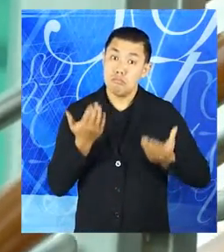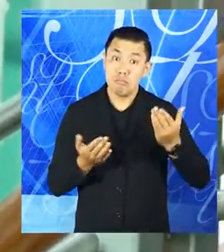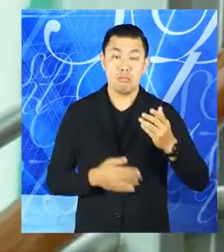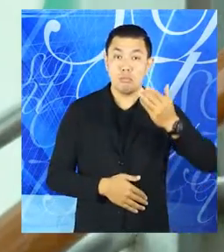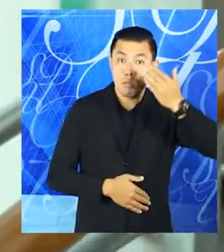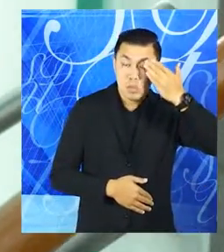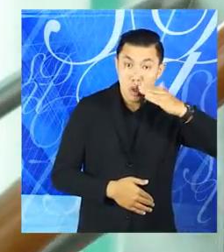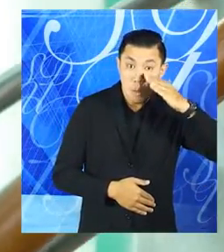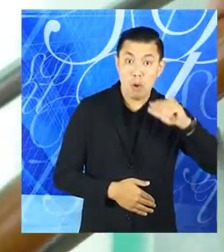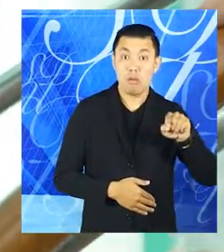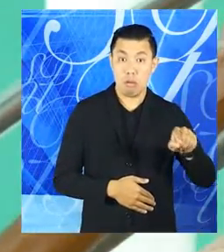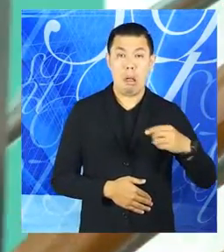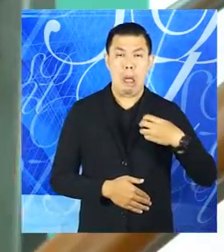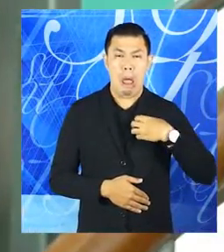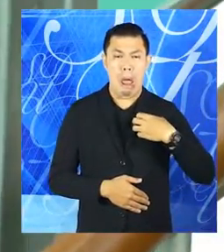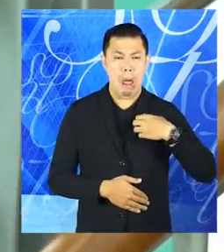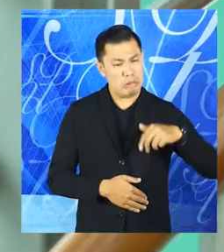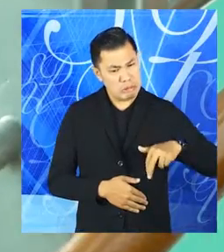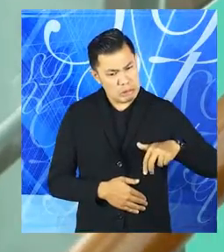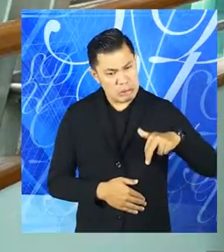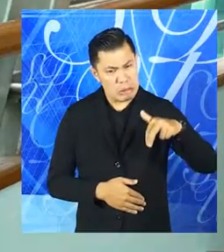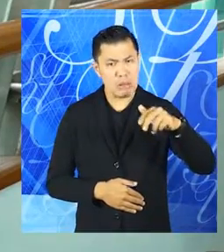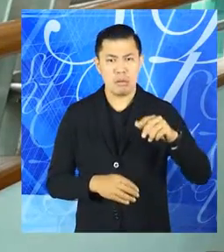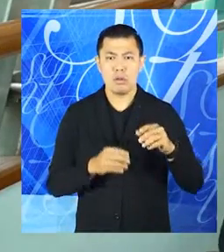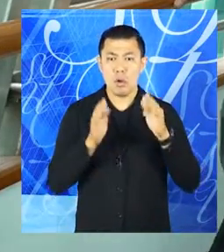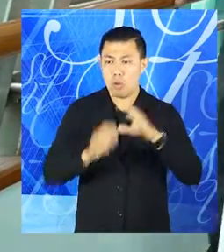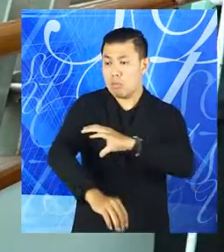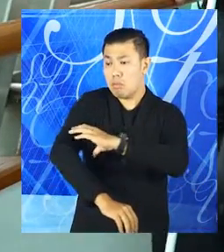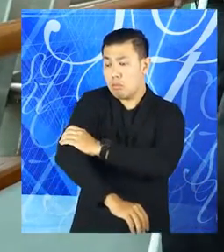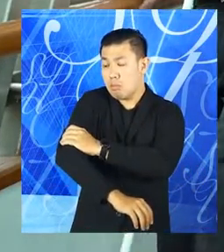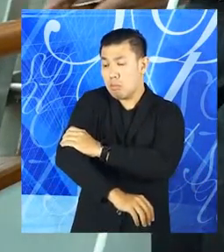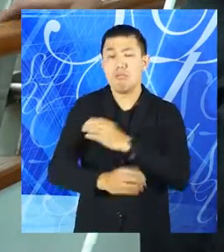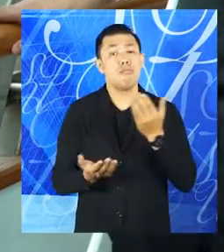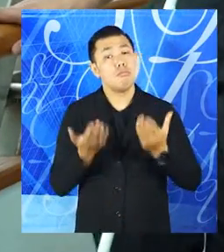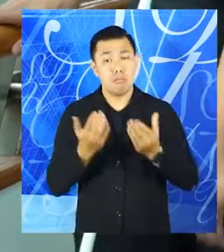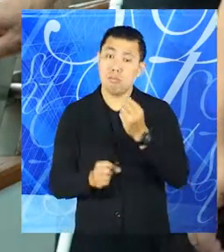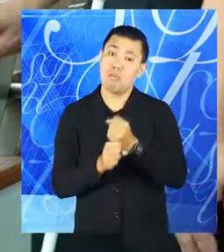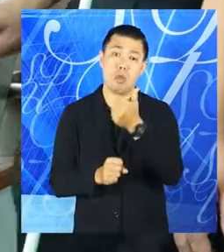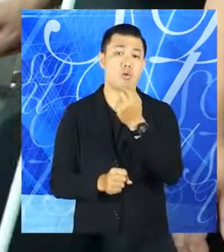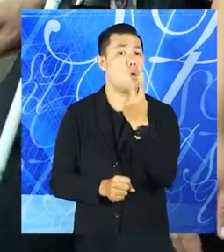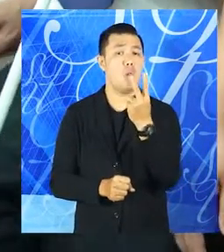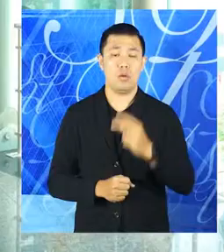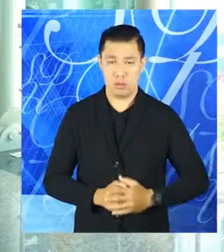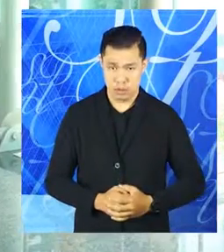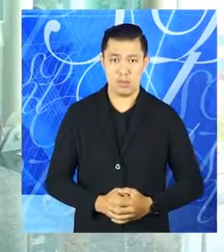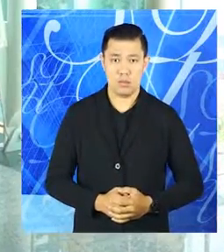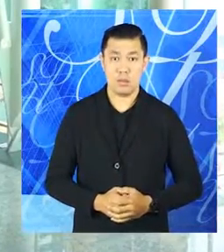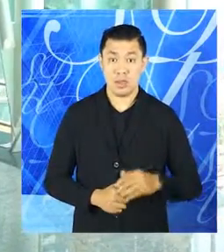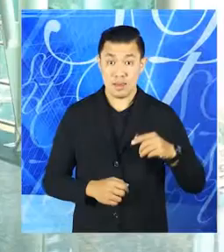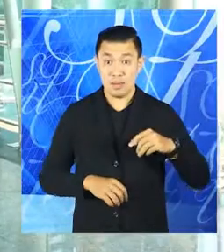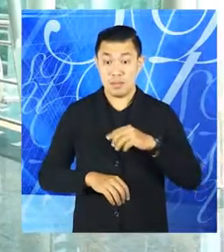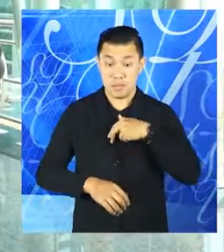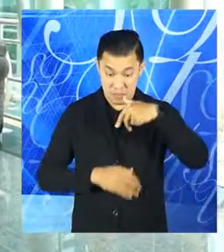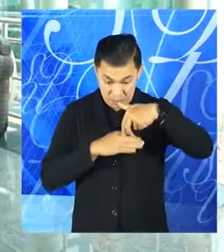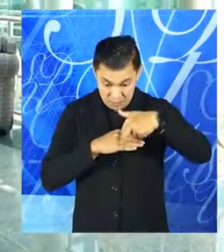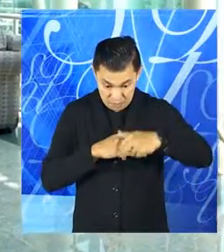นตาบอดนั้นต้องการจะเดินเกาะผู้นำทางก็สามารถทำได้เช่นกันเมื่อไปถึง